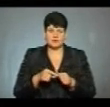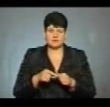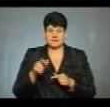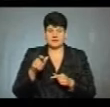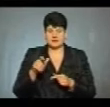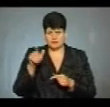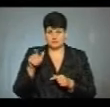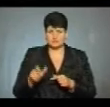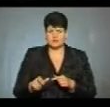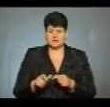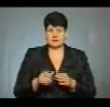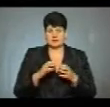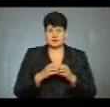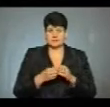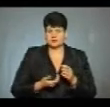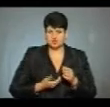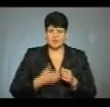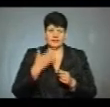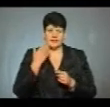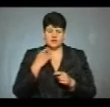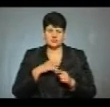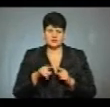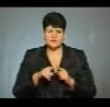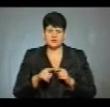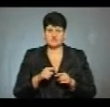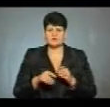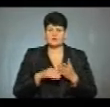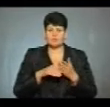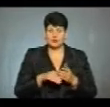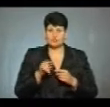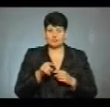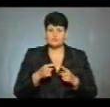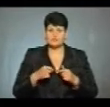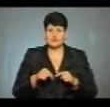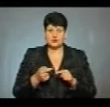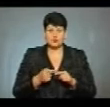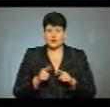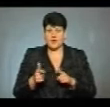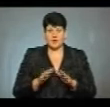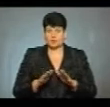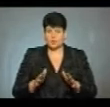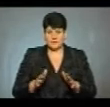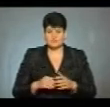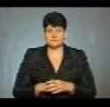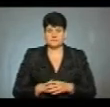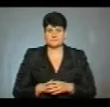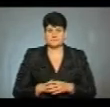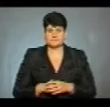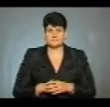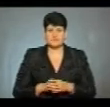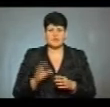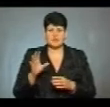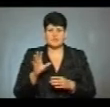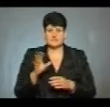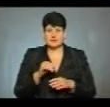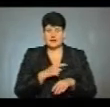стані безпосередньої загрози для життя значно легше і швидше, ніж на швидкій допомозі, тому що відділення до цього не готові. І всі